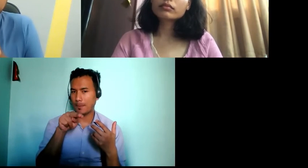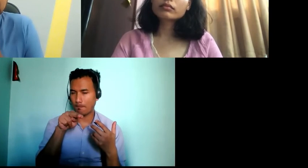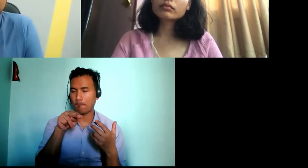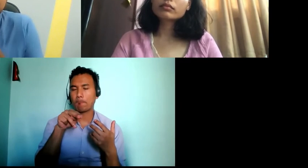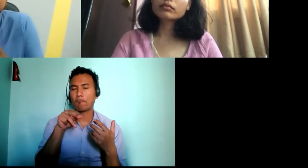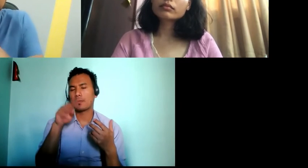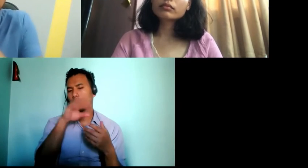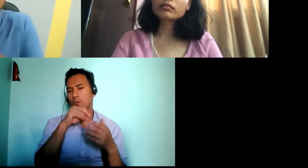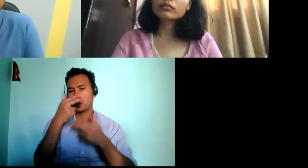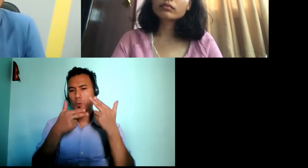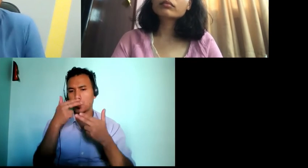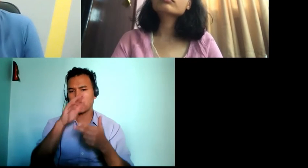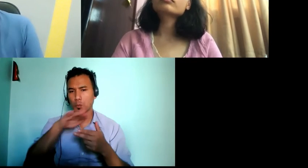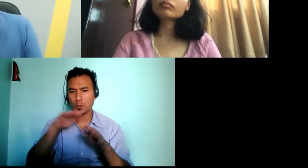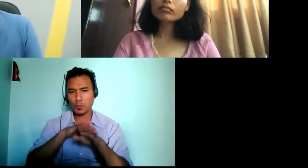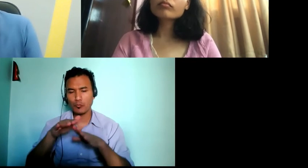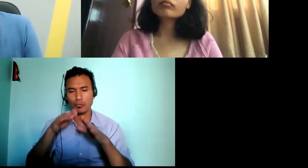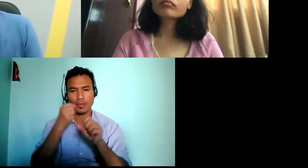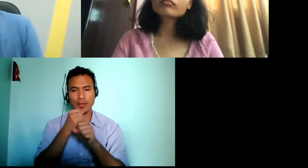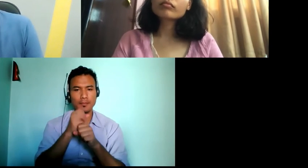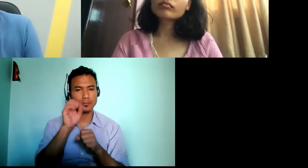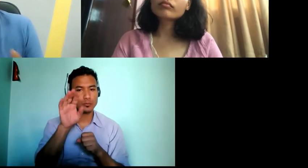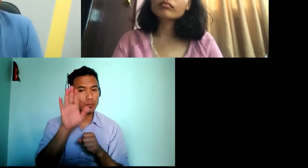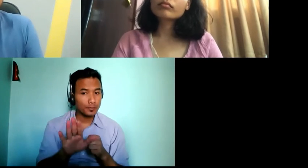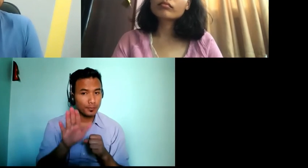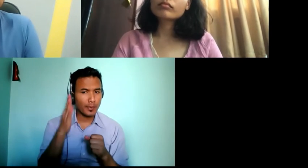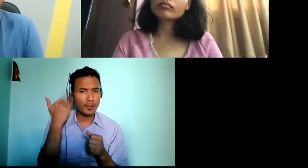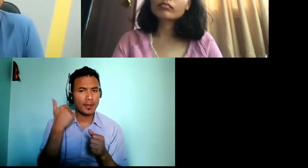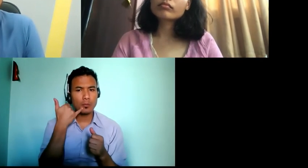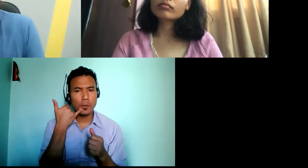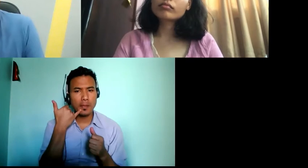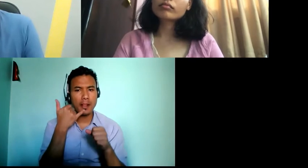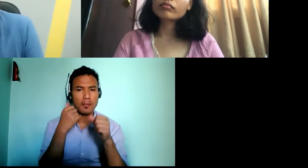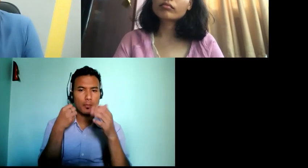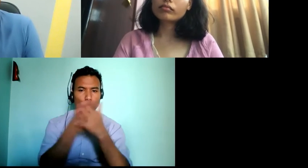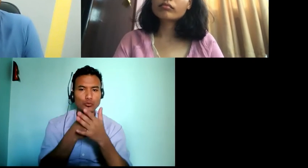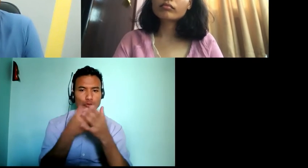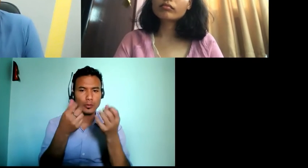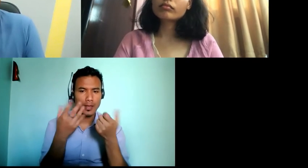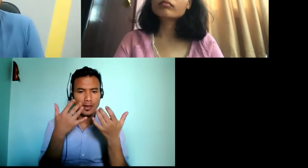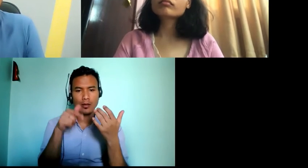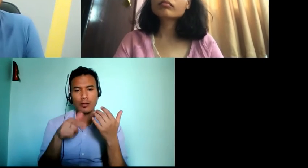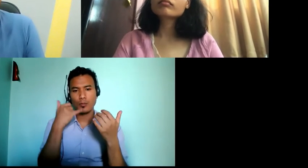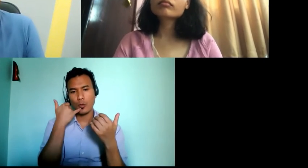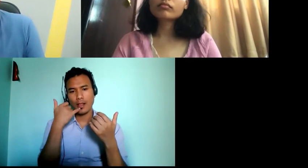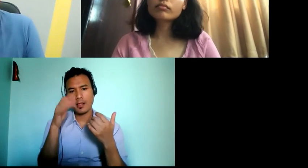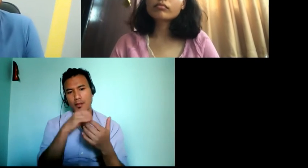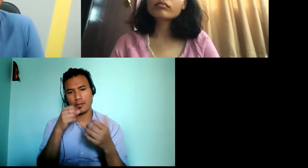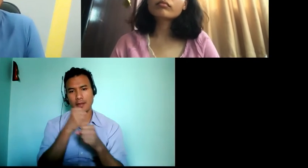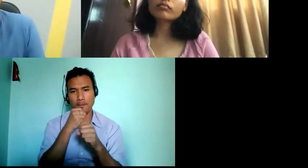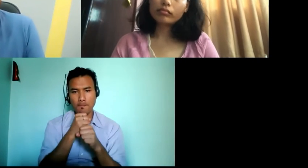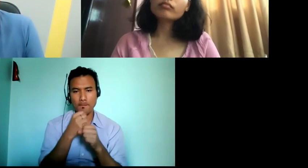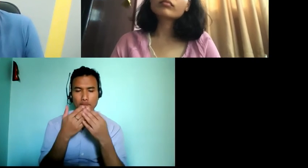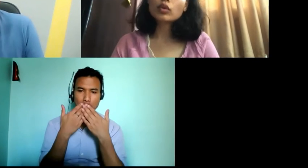चिजहरू चलाउनलाई त हामीले त बच्चाहरूले एक्सेस दिइरहेको छौँ. पहिला कहिले पनि मोबाइलमा धेरै एक्सेस नपाएका बच्चाहरूले पनि अब त असाइनमेन्टको नाममा